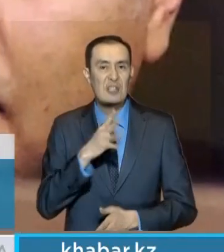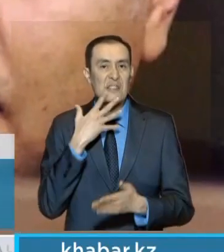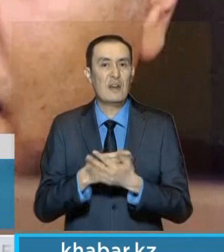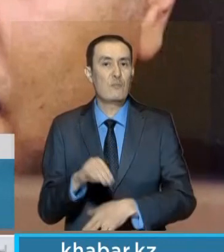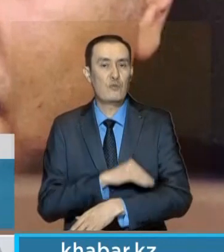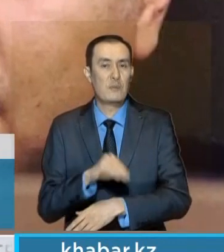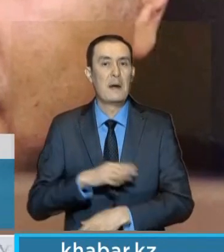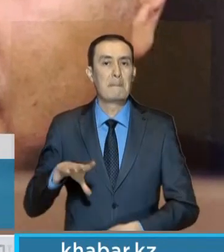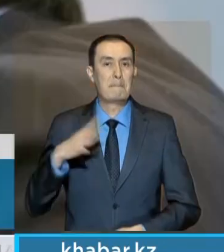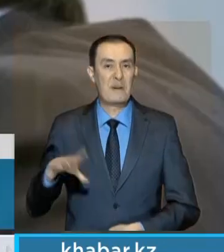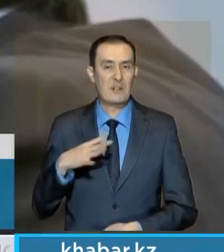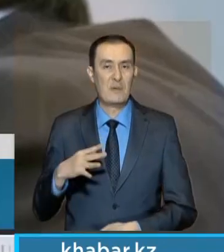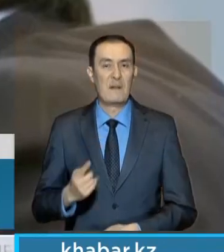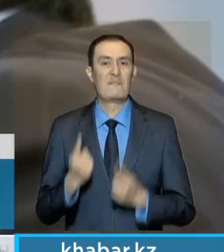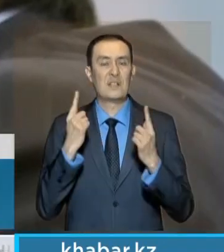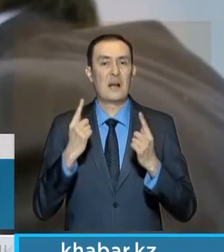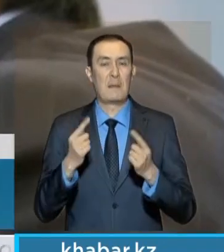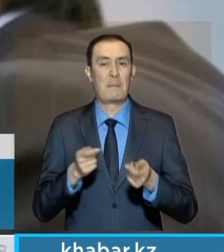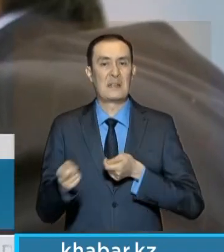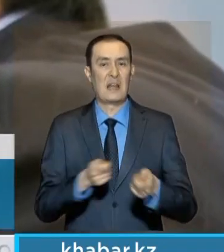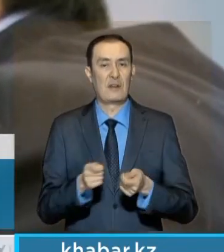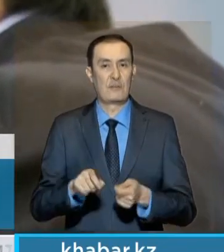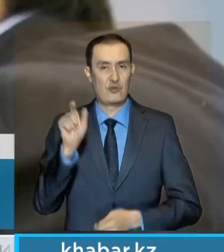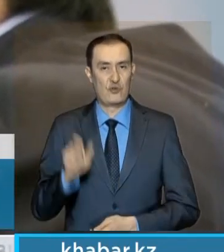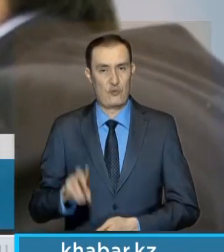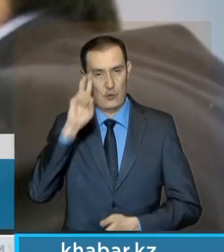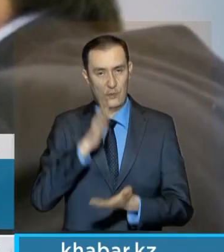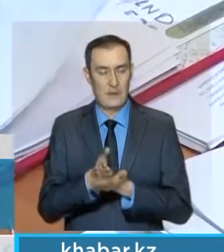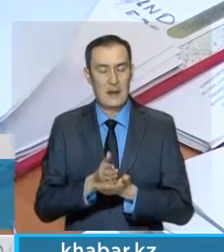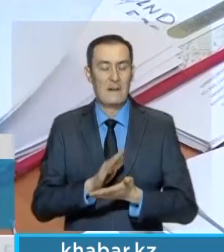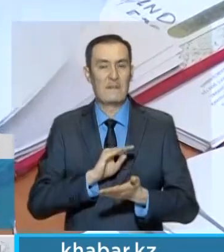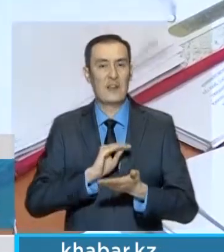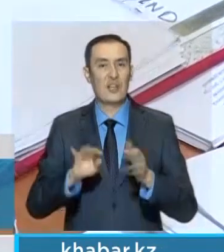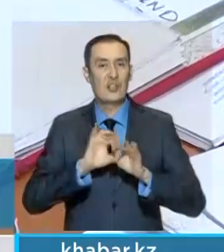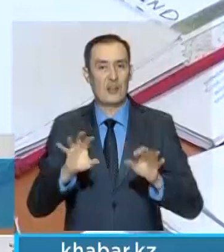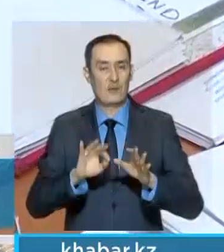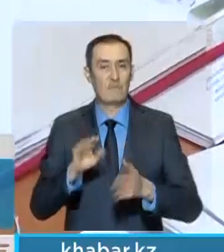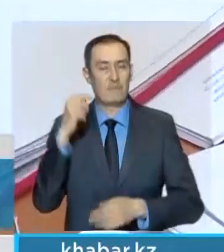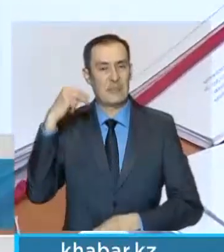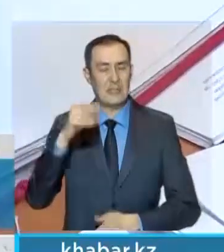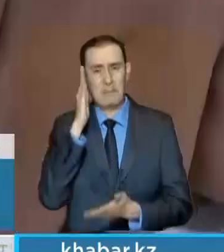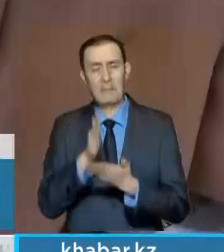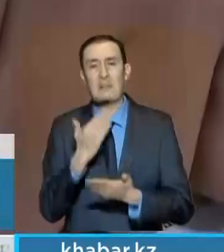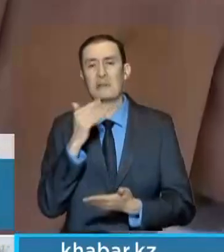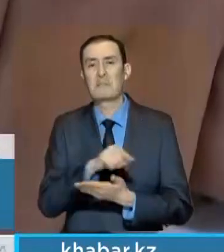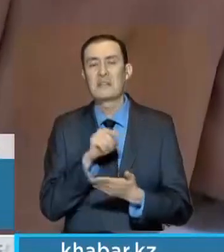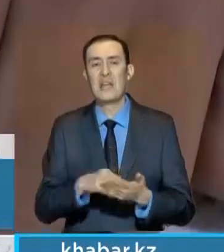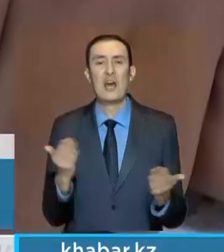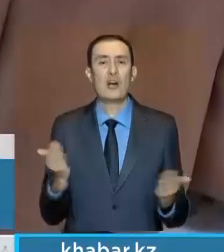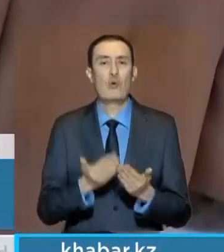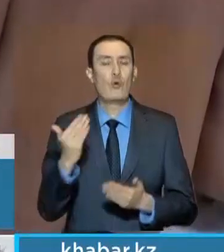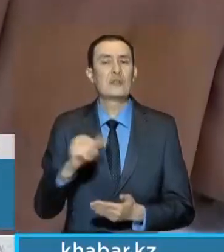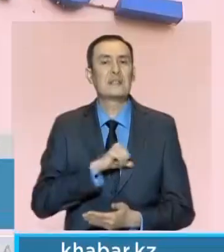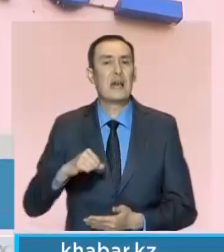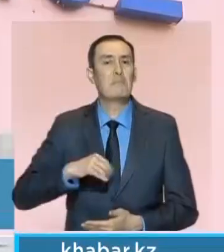мужем бывшим высокопоставленным чиновникам в интервью газете егемен Казахстан президенты прямо спросили какого мнения